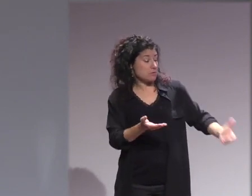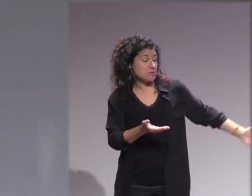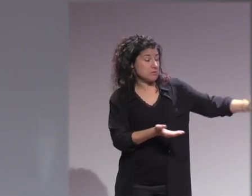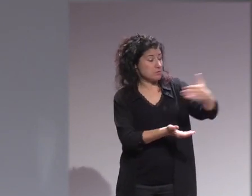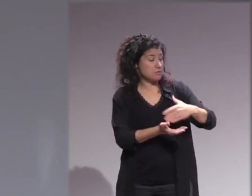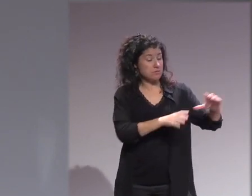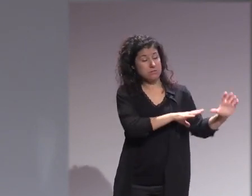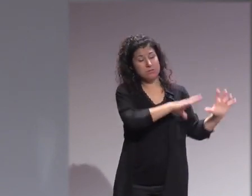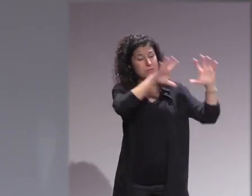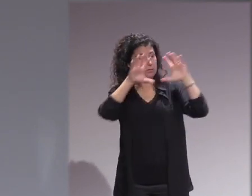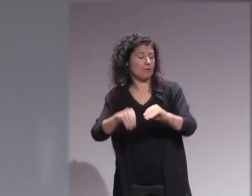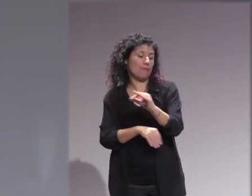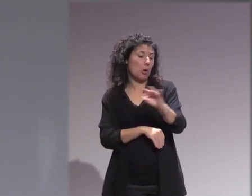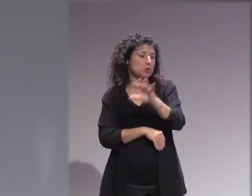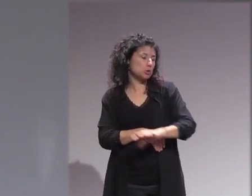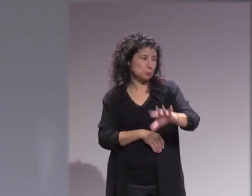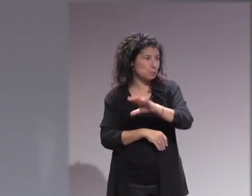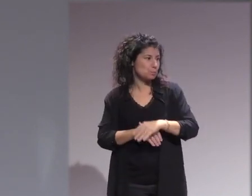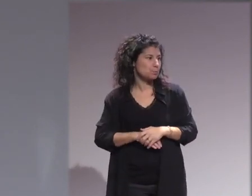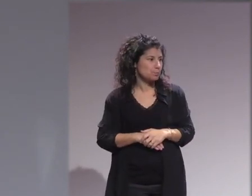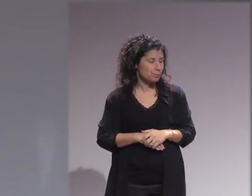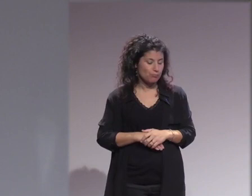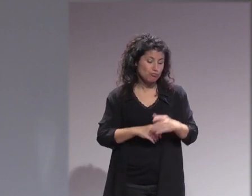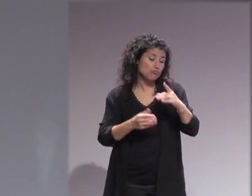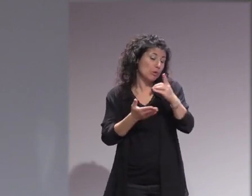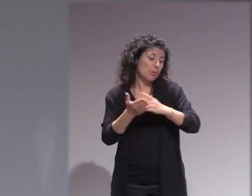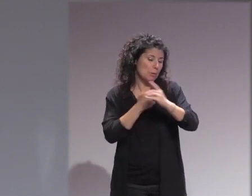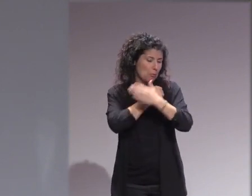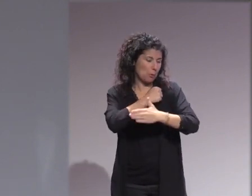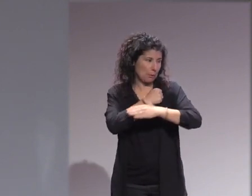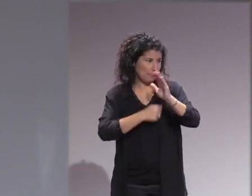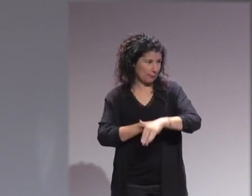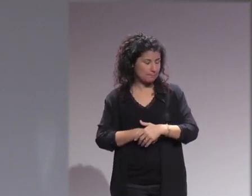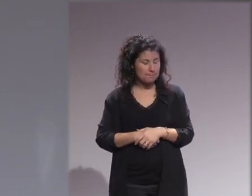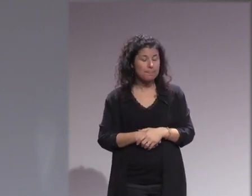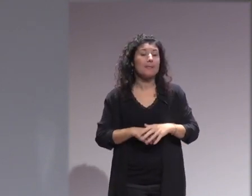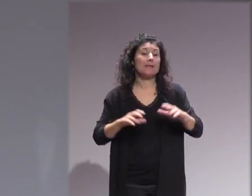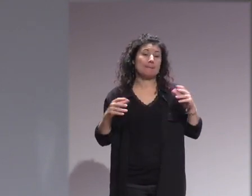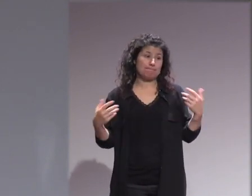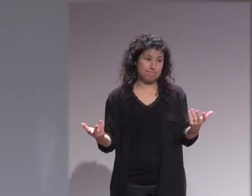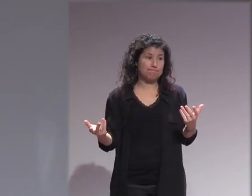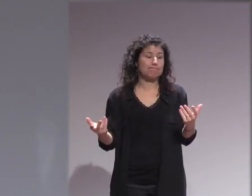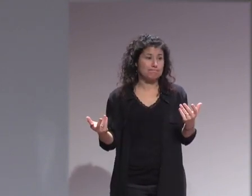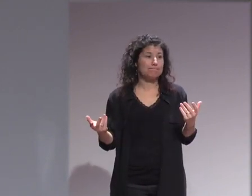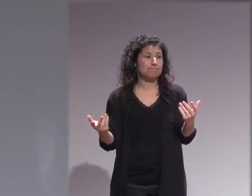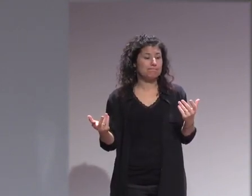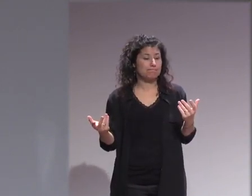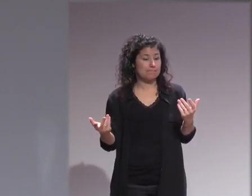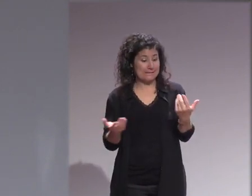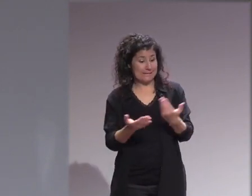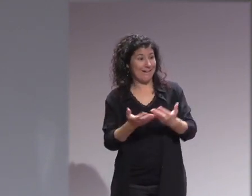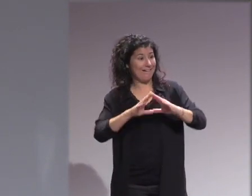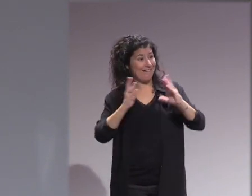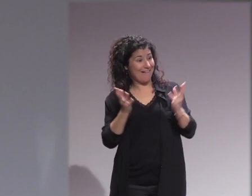été déplacés de l'île de La Réunion vers des régions rurales françaises. Et donc oui, bah, c'est un mécanisme qui est